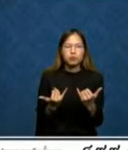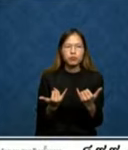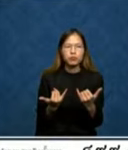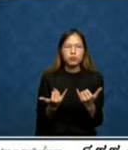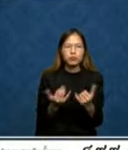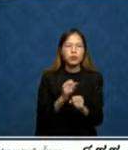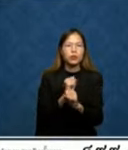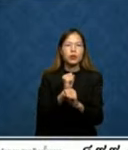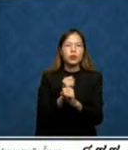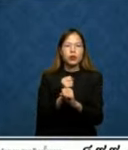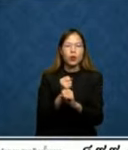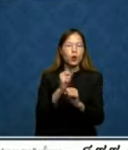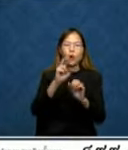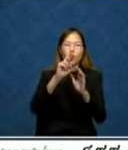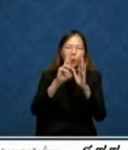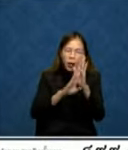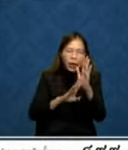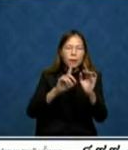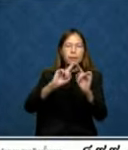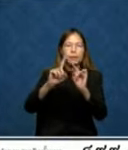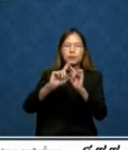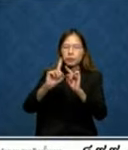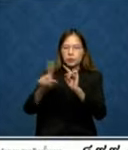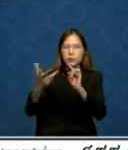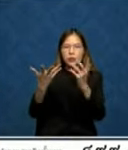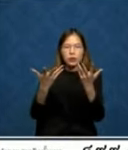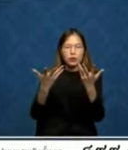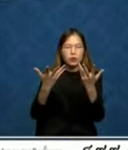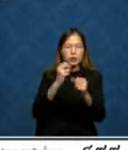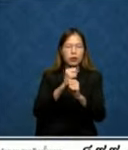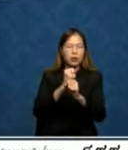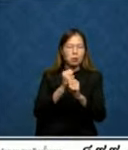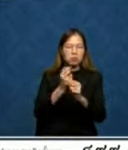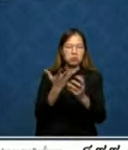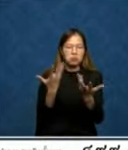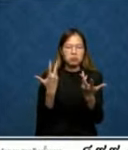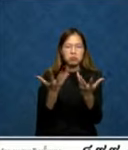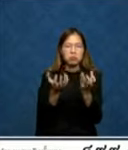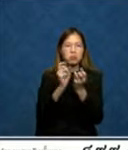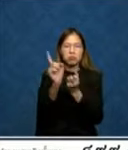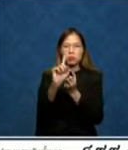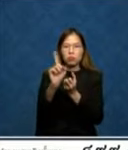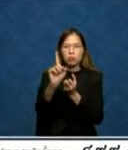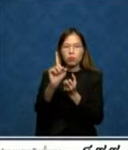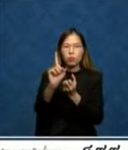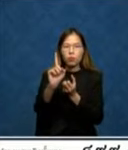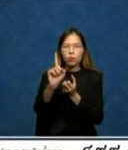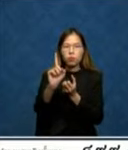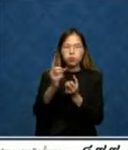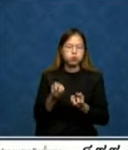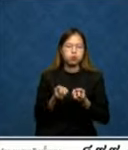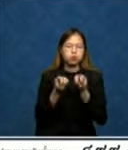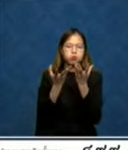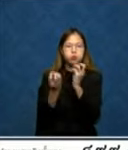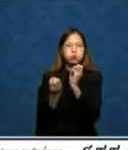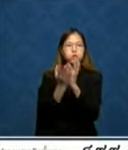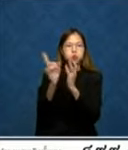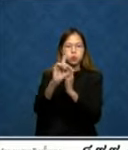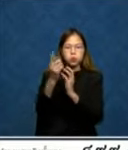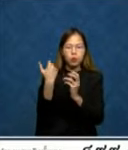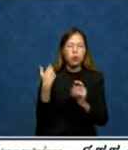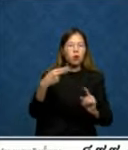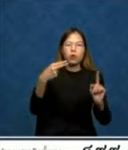ไหนนะครับไม่มีอีโคโนเมตริกส์โมเดลไหนที่จะสามารถรองรับในเรื่องของไอ้ผลของโครงการดิจิตอลวอลเล็ตได้อย่